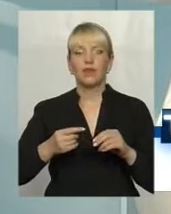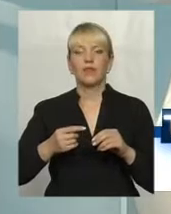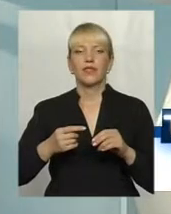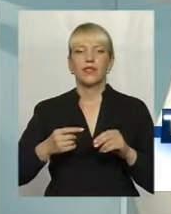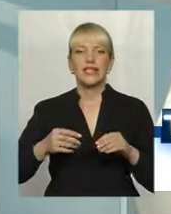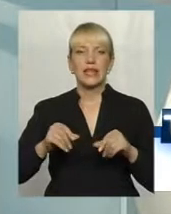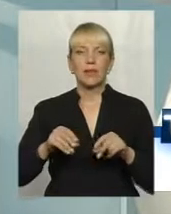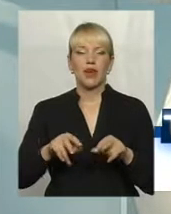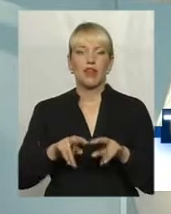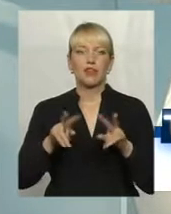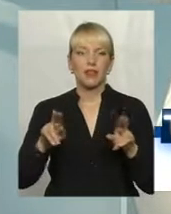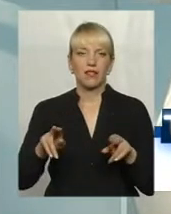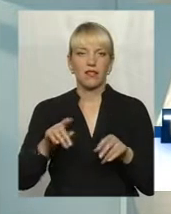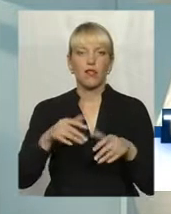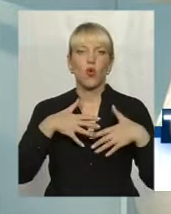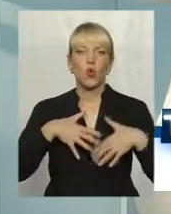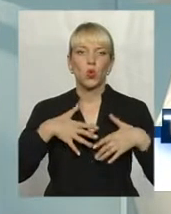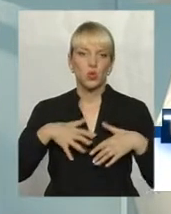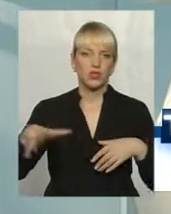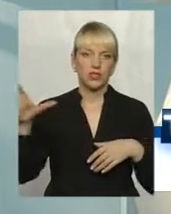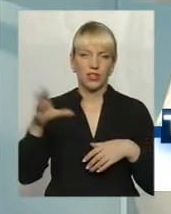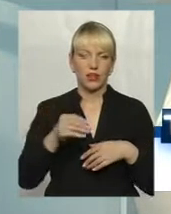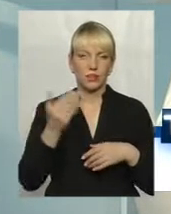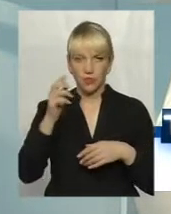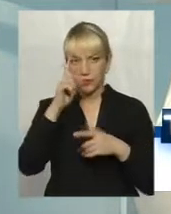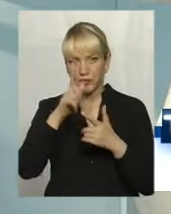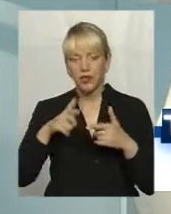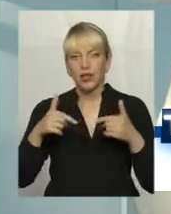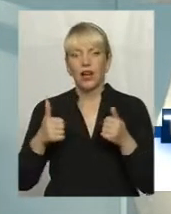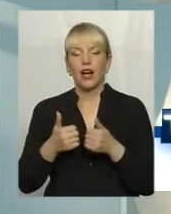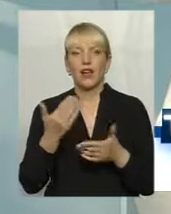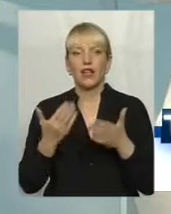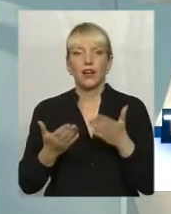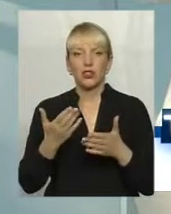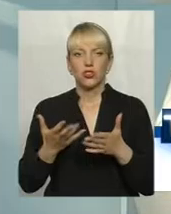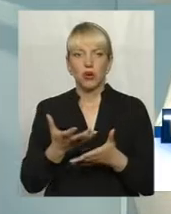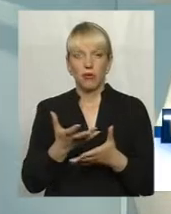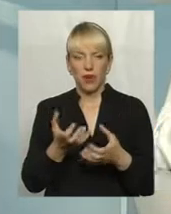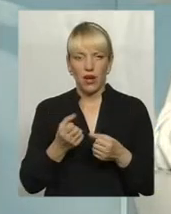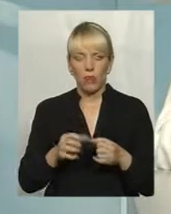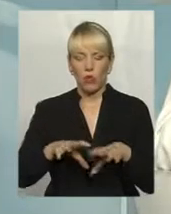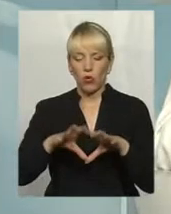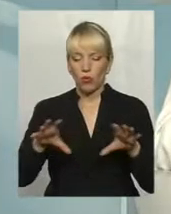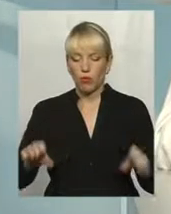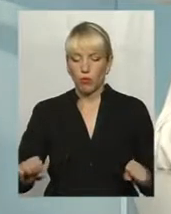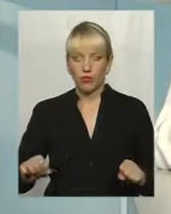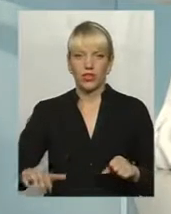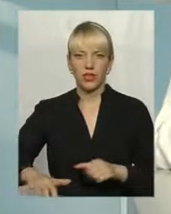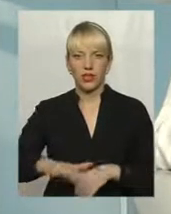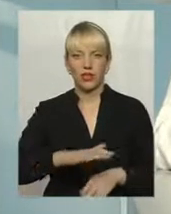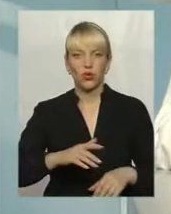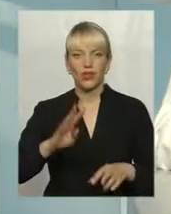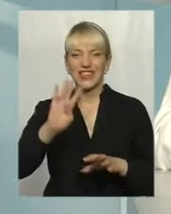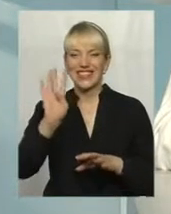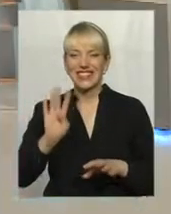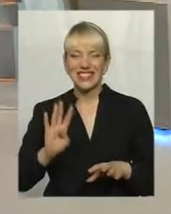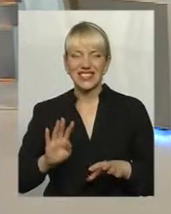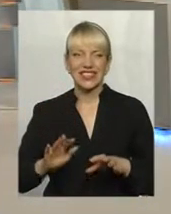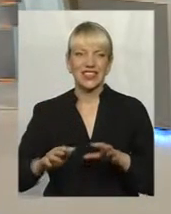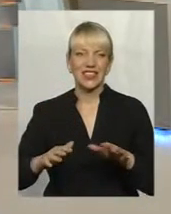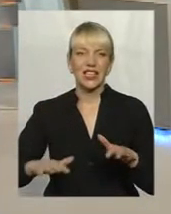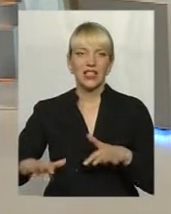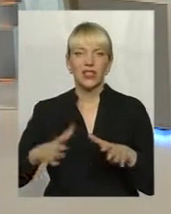Грузія. Друга складова, звичайно, що якщо ми беремо і окуповані території, і сірі території, де немає реальної влади на